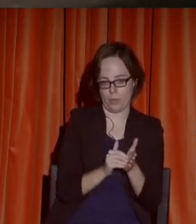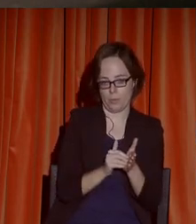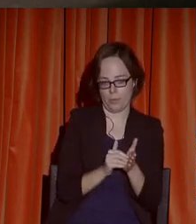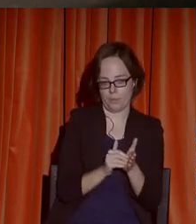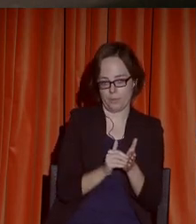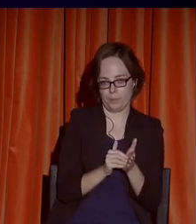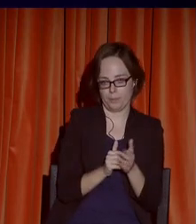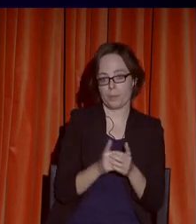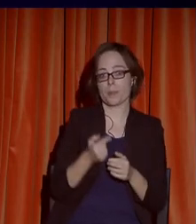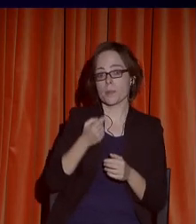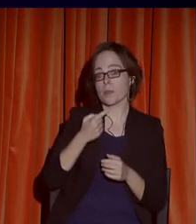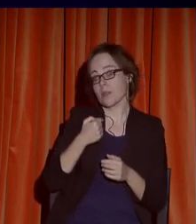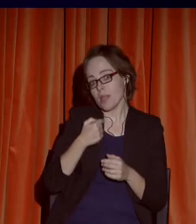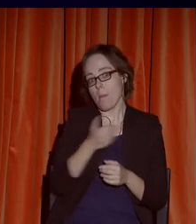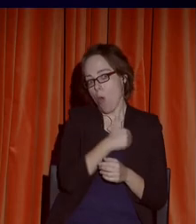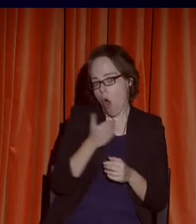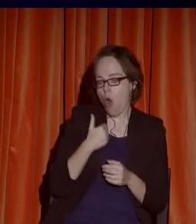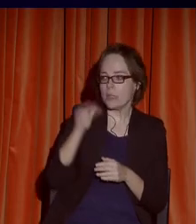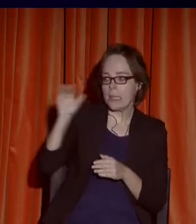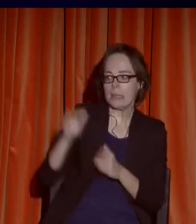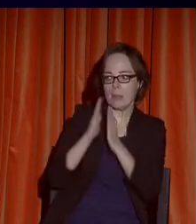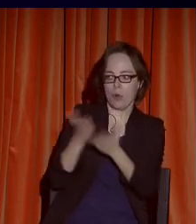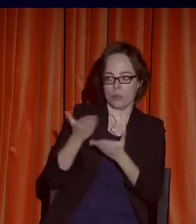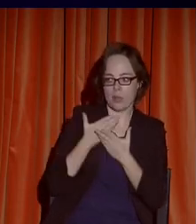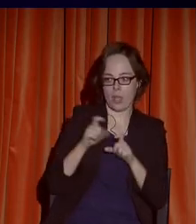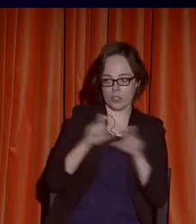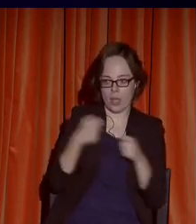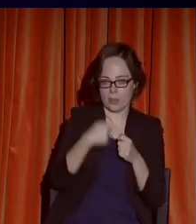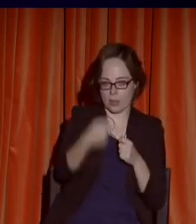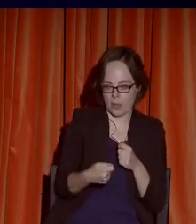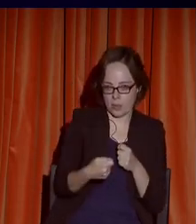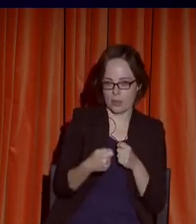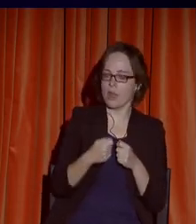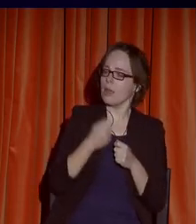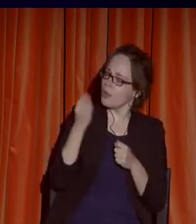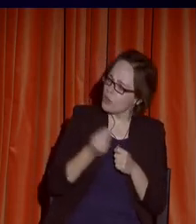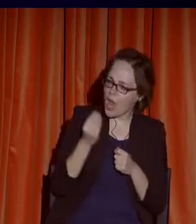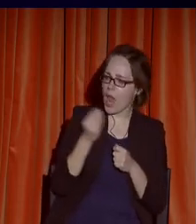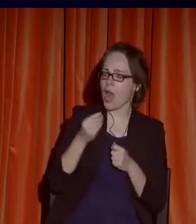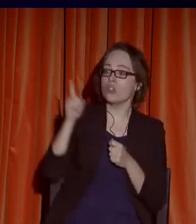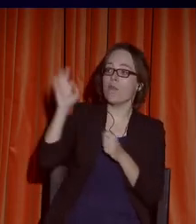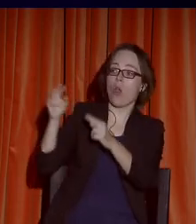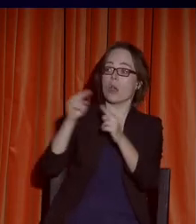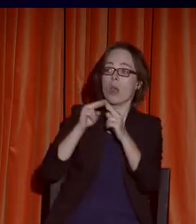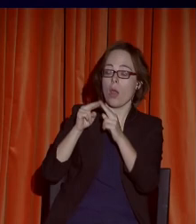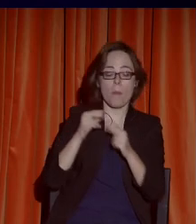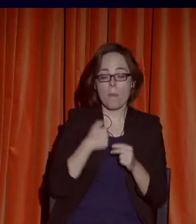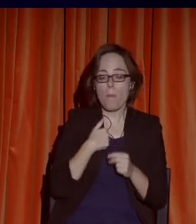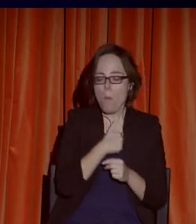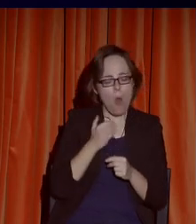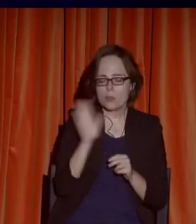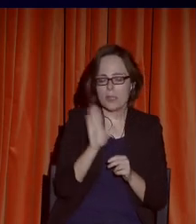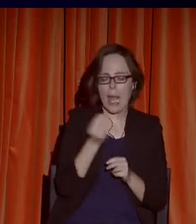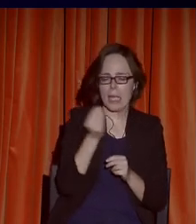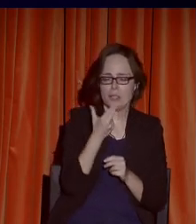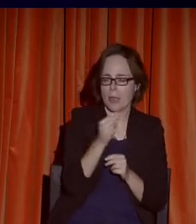że poprosiliśmy o dodatkowy czas, to, że poprosiliśmy o to, żeby jeszcze nie wprowadzać w życie tych ustaleń porozumienia,